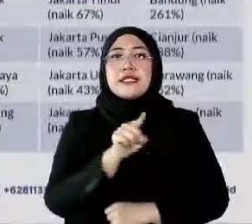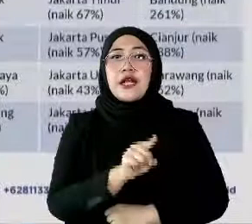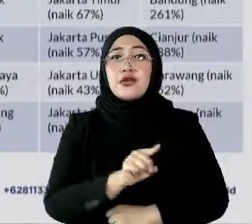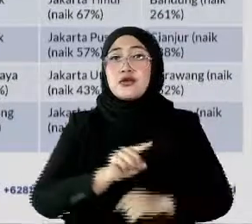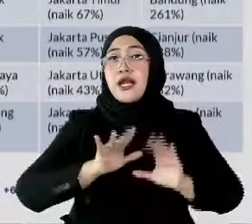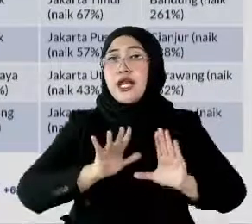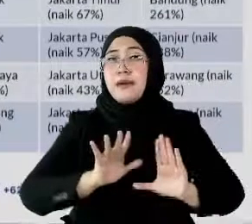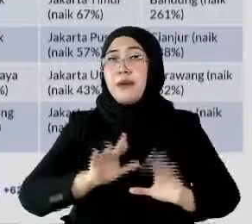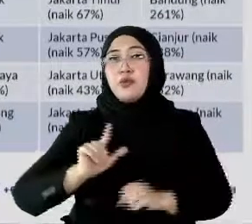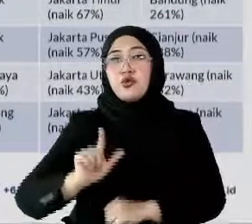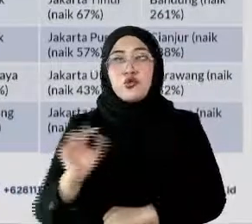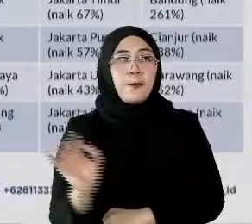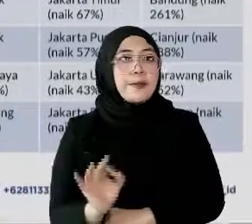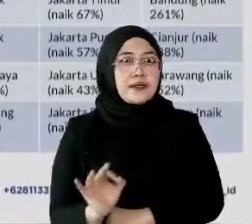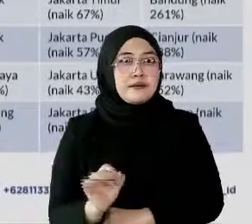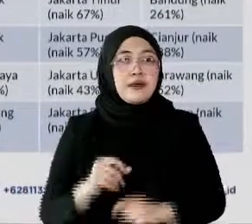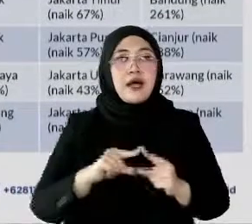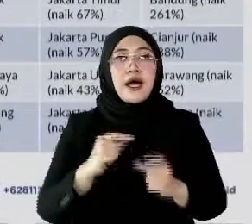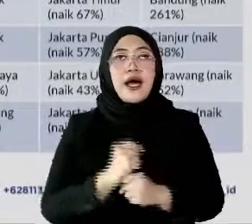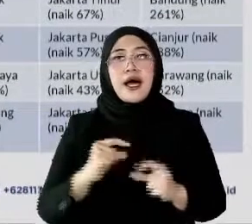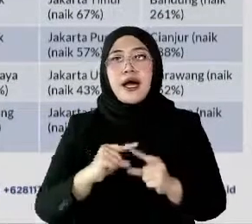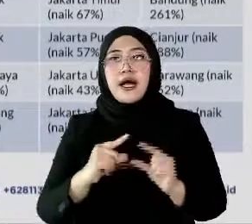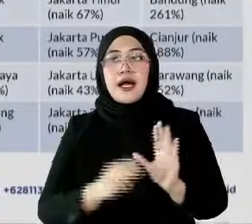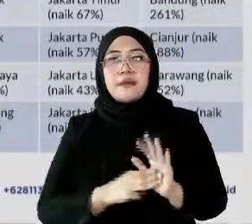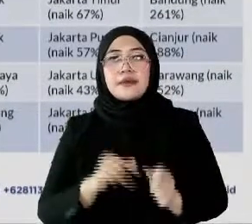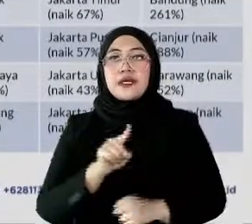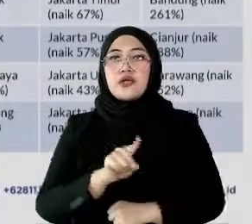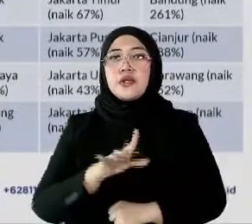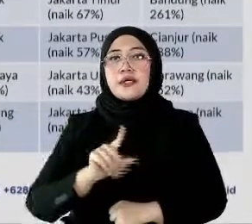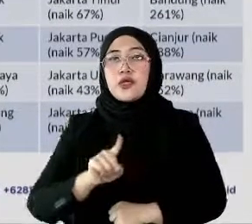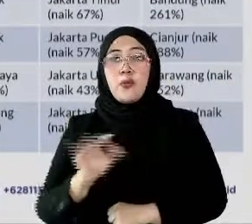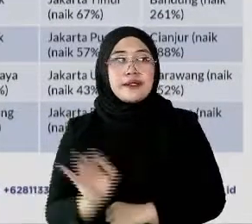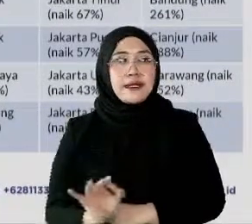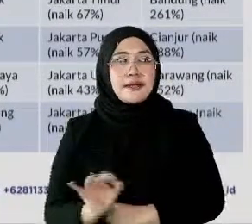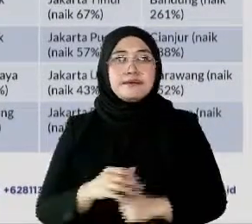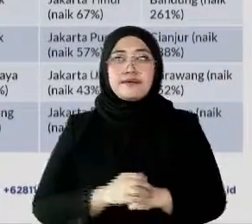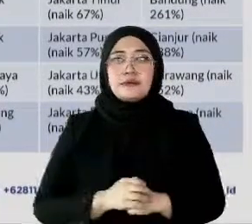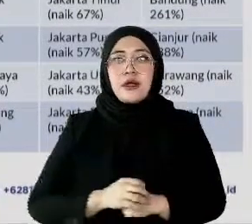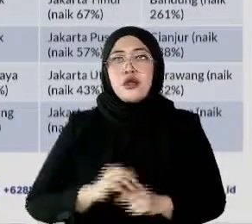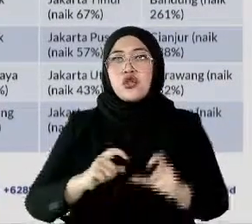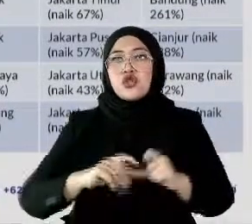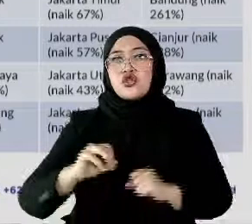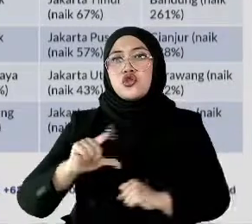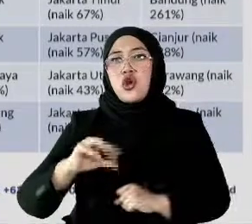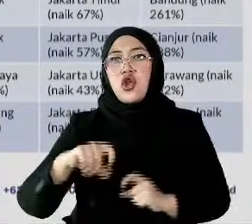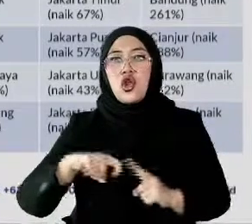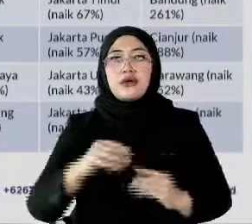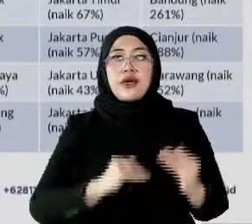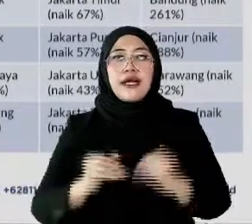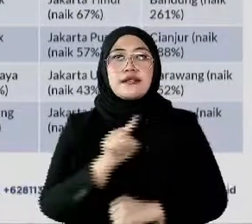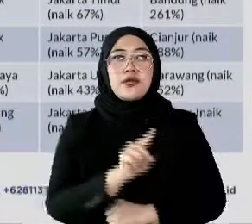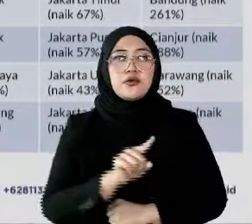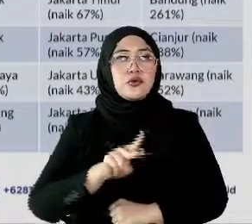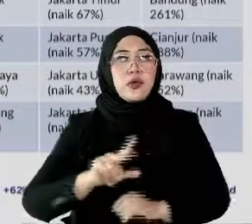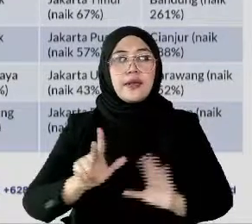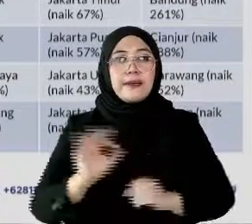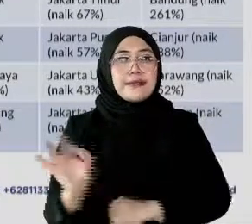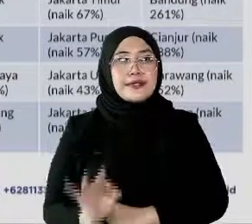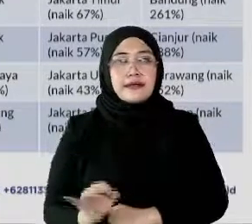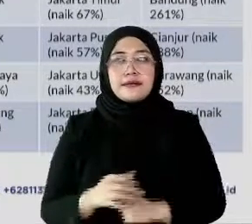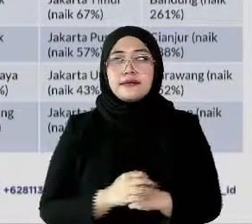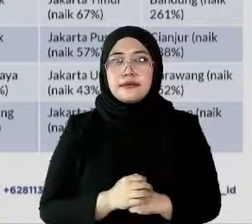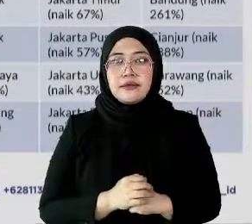157 persen Agam naik 151 persen Solok naik 128